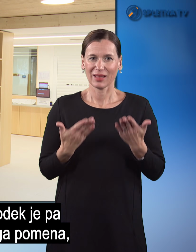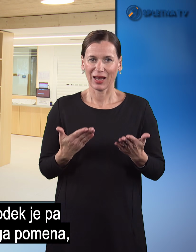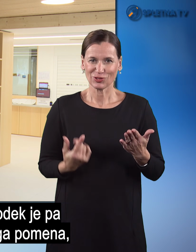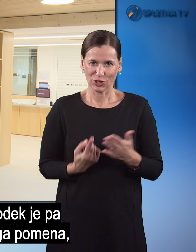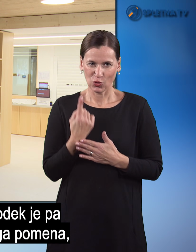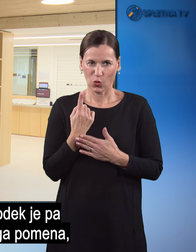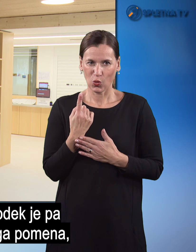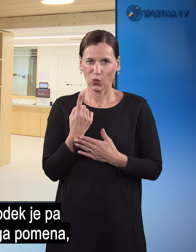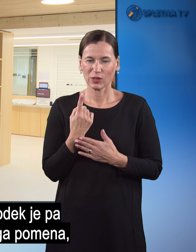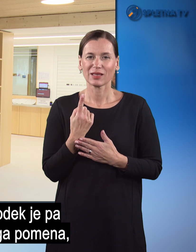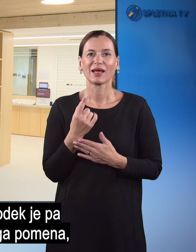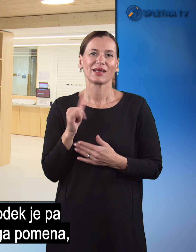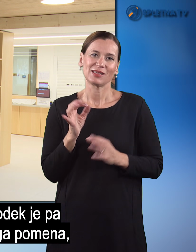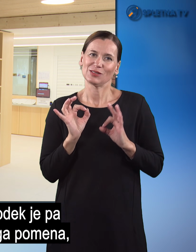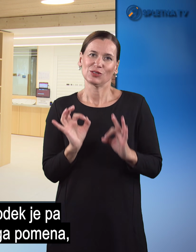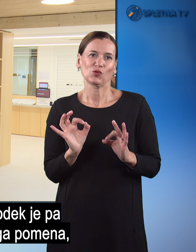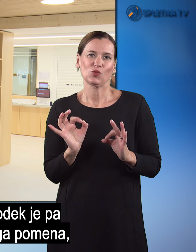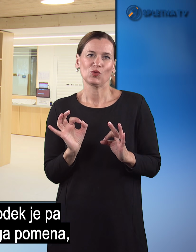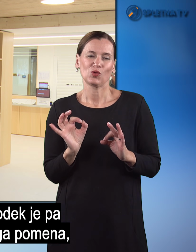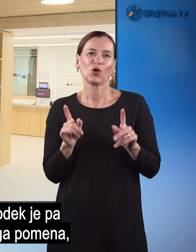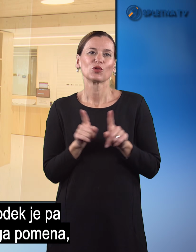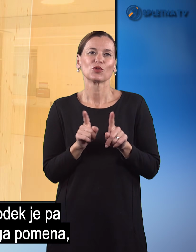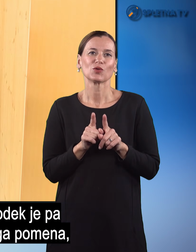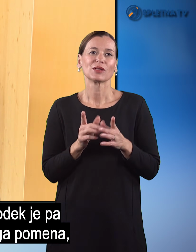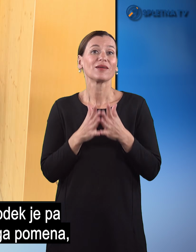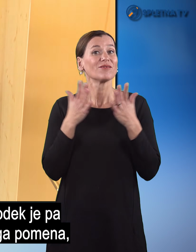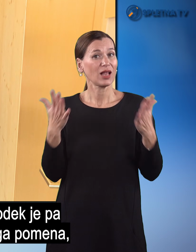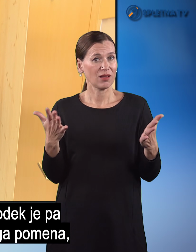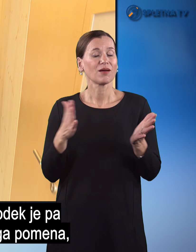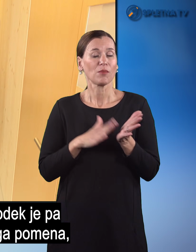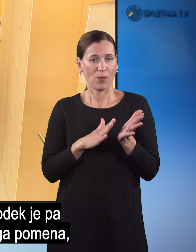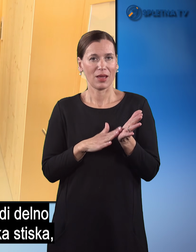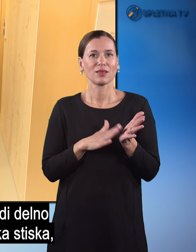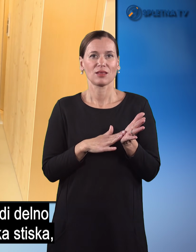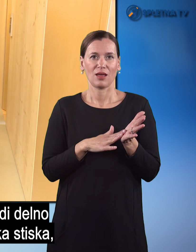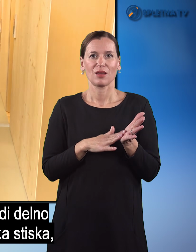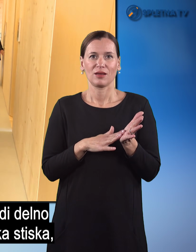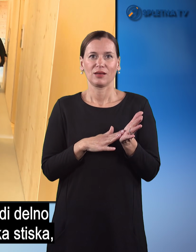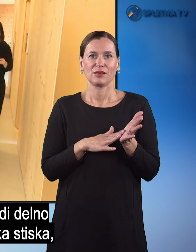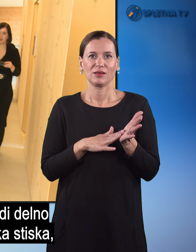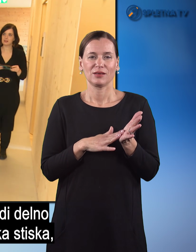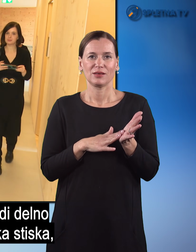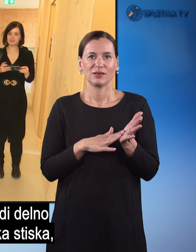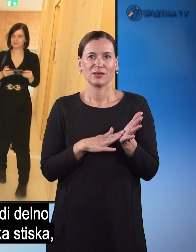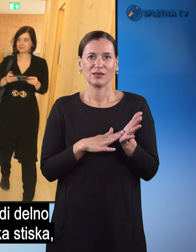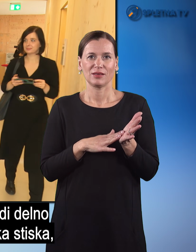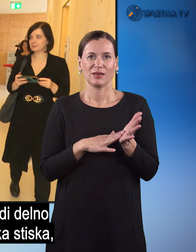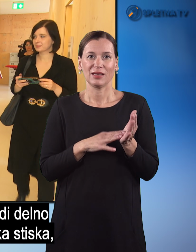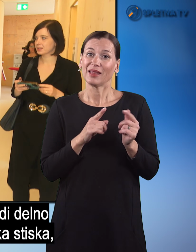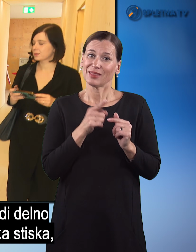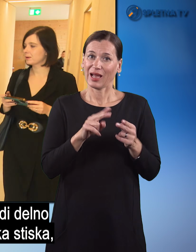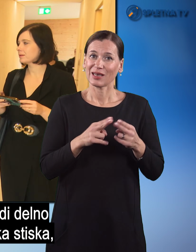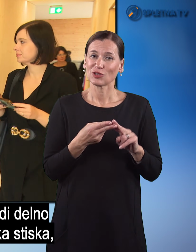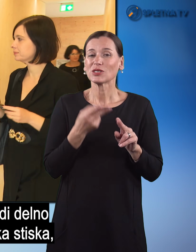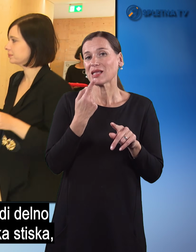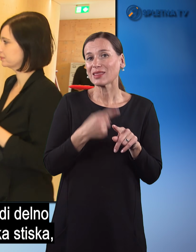Današnji dogodek je pa gotovo tudi velikega pomena, vsaj ker se s tem tudi